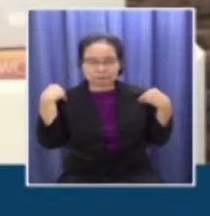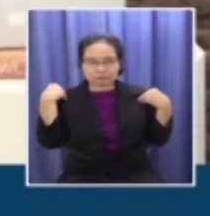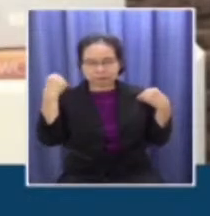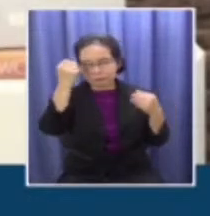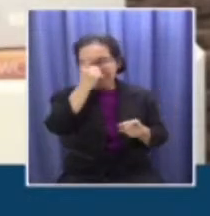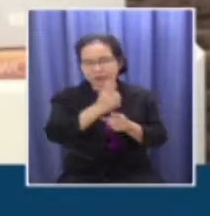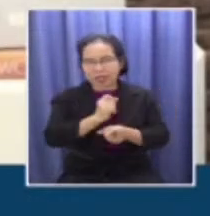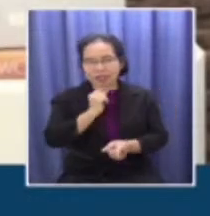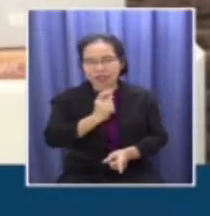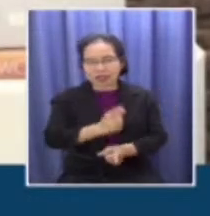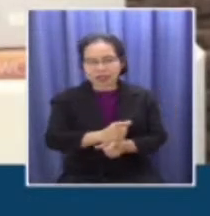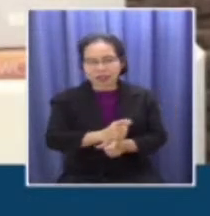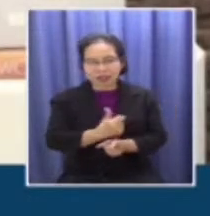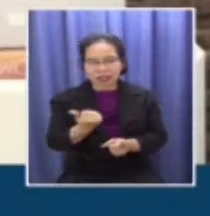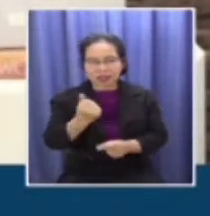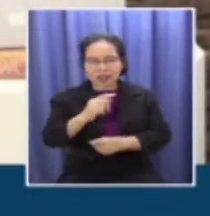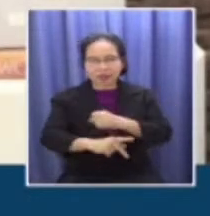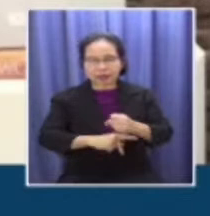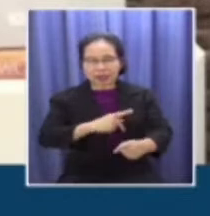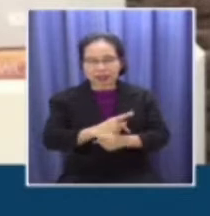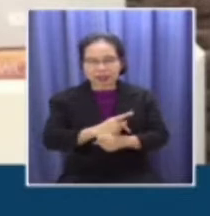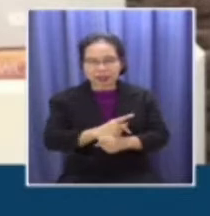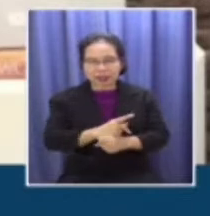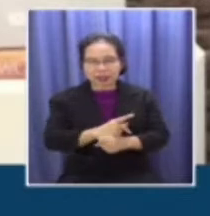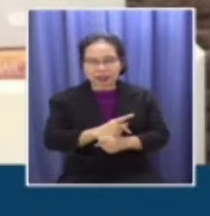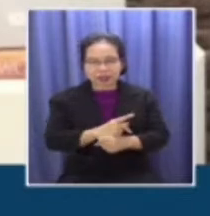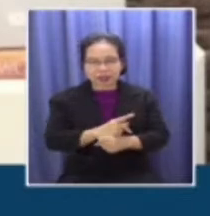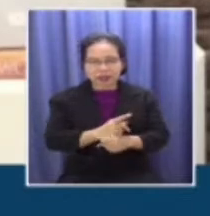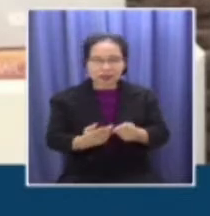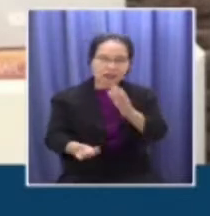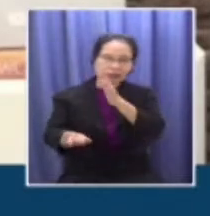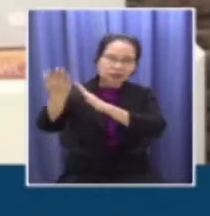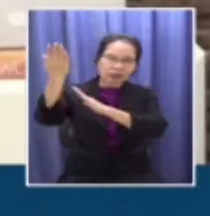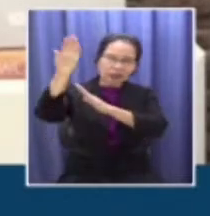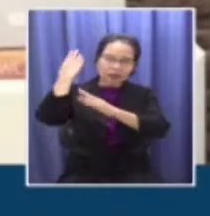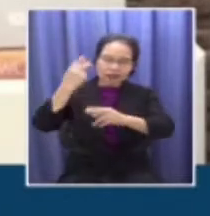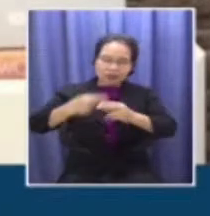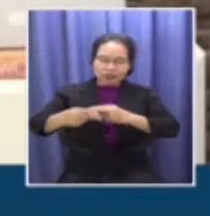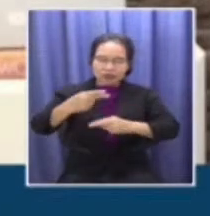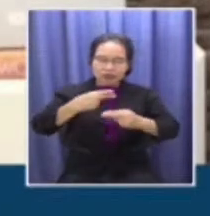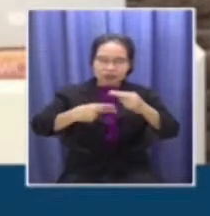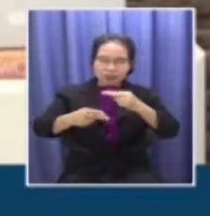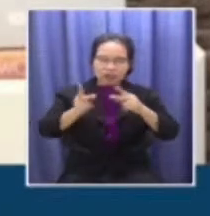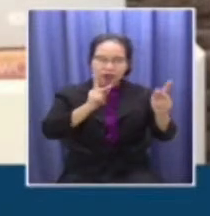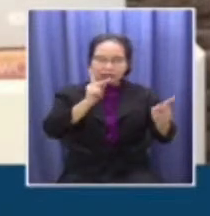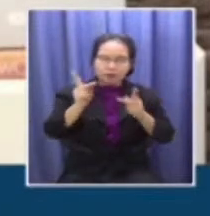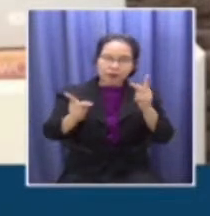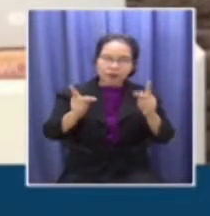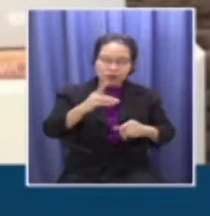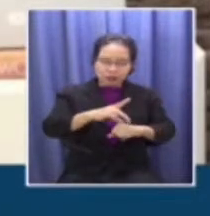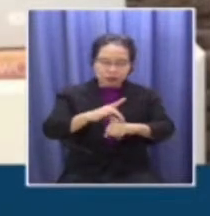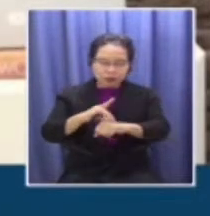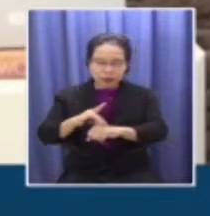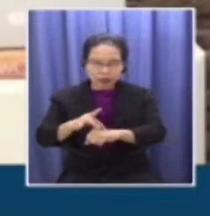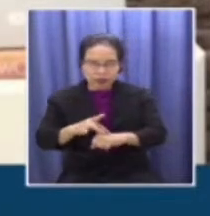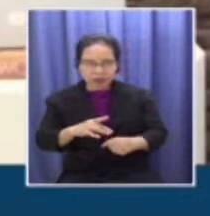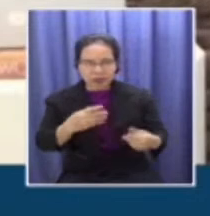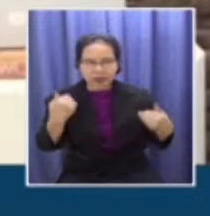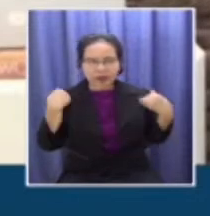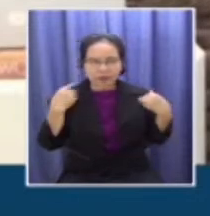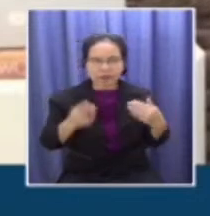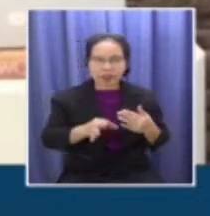kyerɛ sɛ nipa bete nsroma so nipa biara nte ewiase ahodoɔ ma na sɛ nipa biara nte nsroma mu